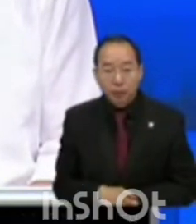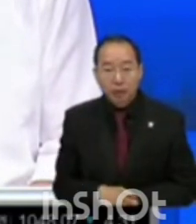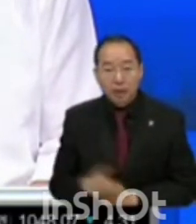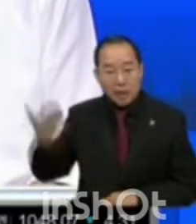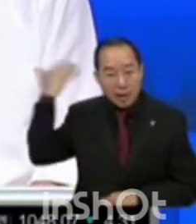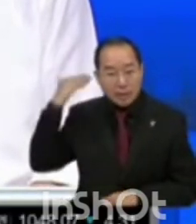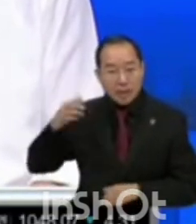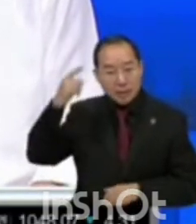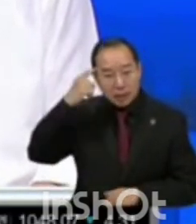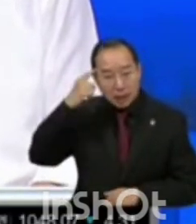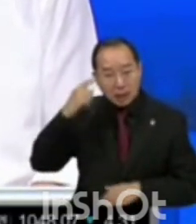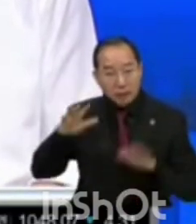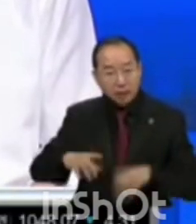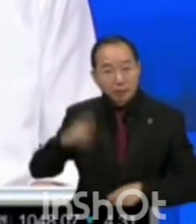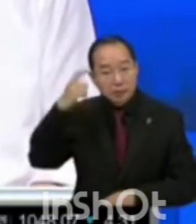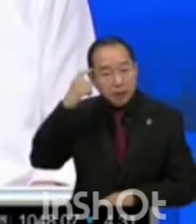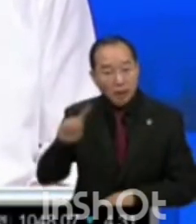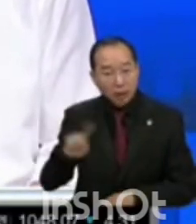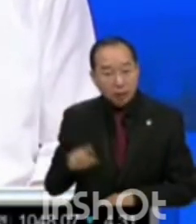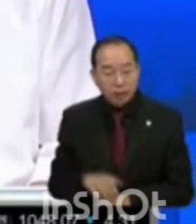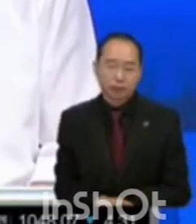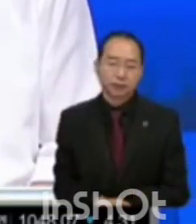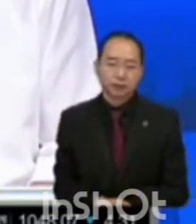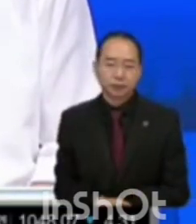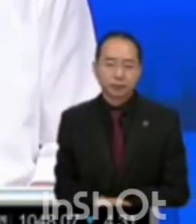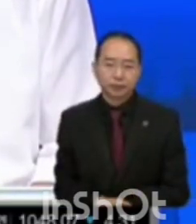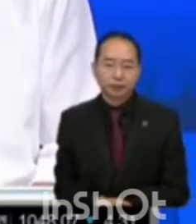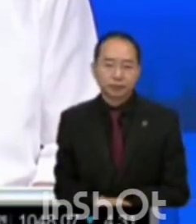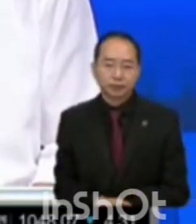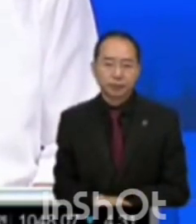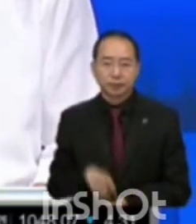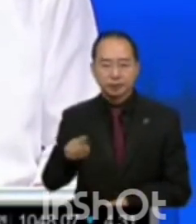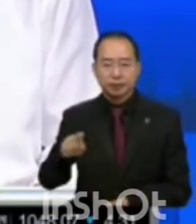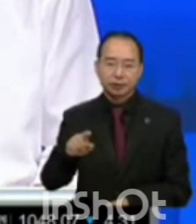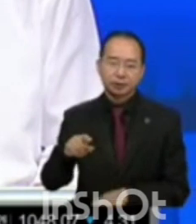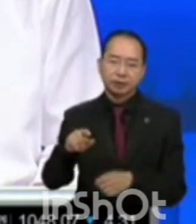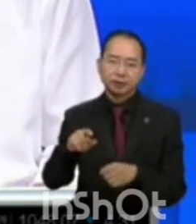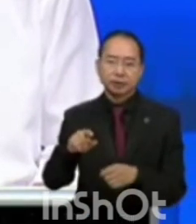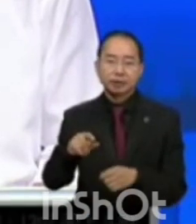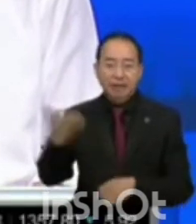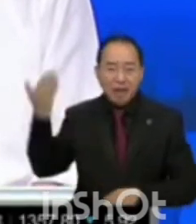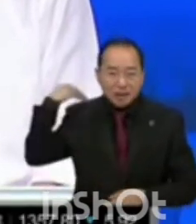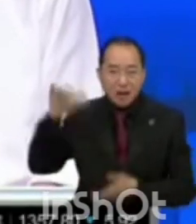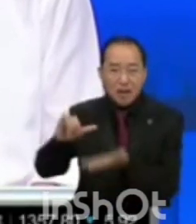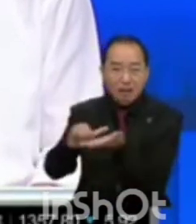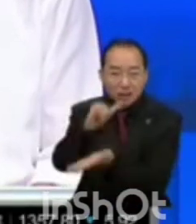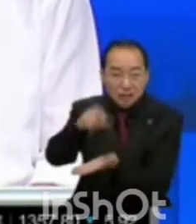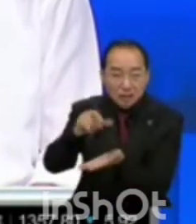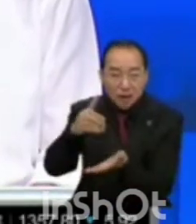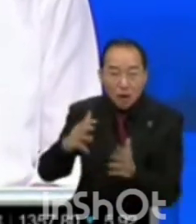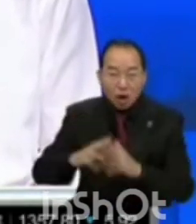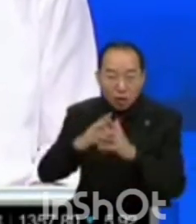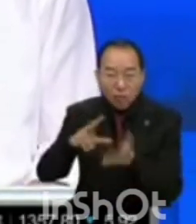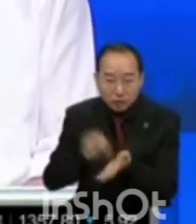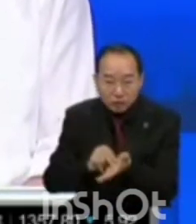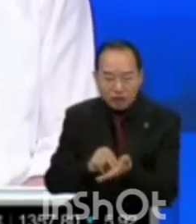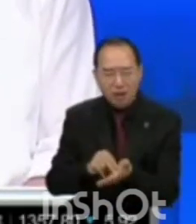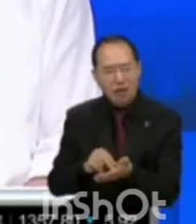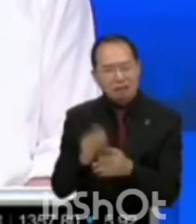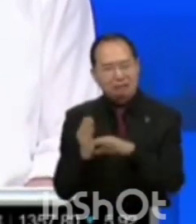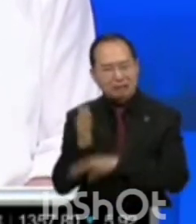저는 그 문제는 지나치게 과중한 예산이 부담될 수 있기 때문에 당시로서는 그 의견을 가지고 있었는데 지금은